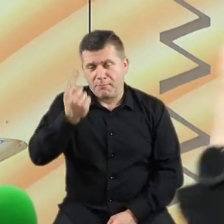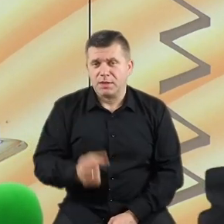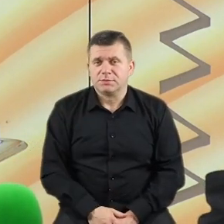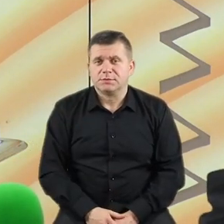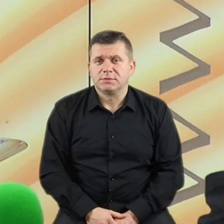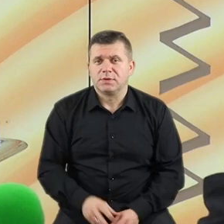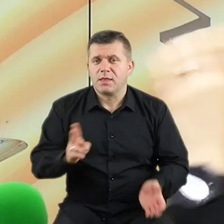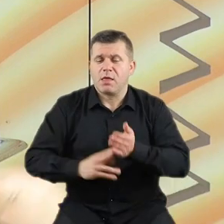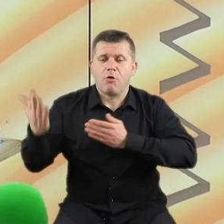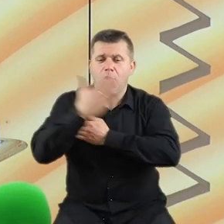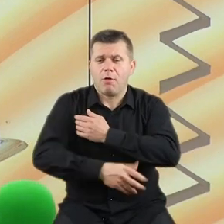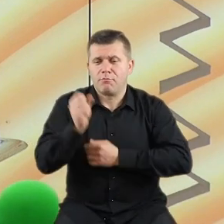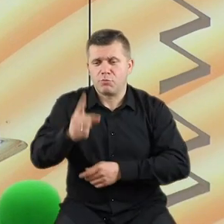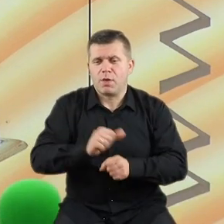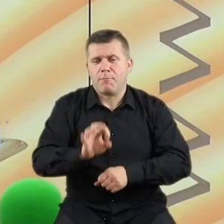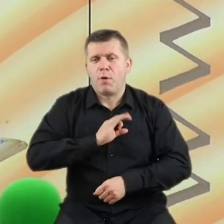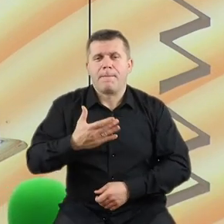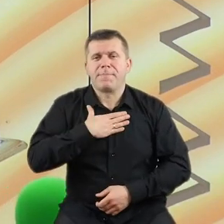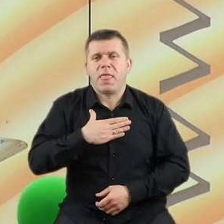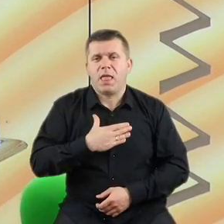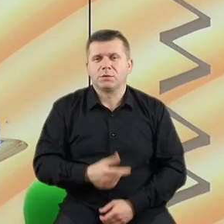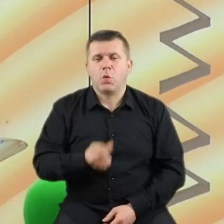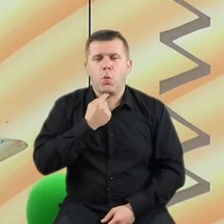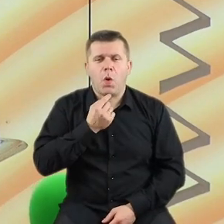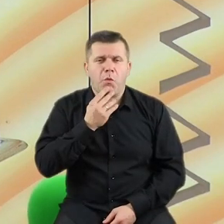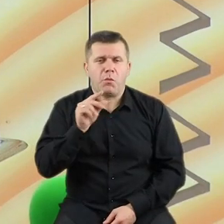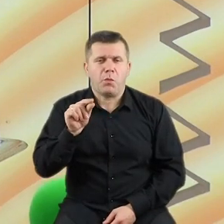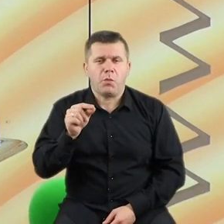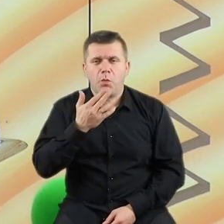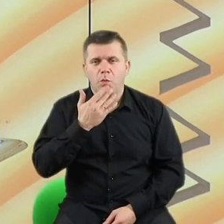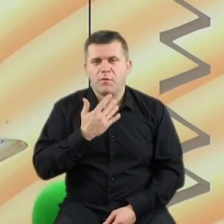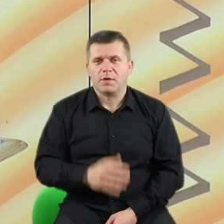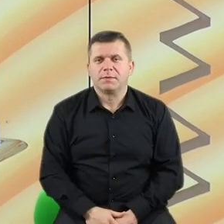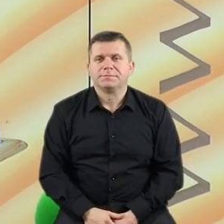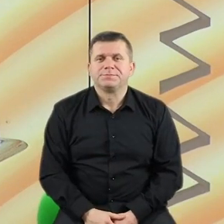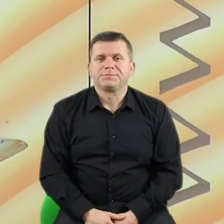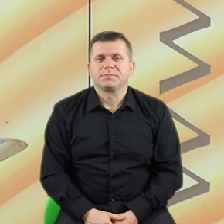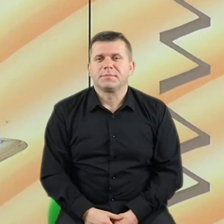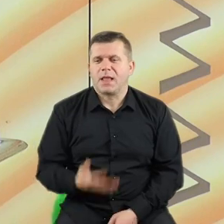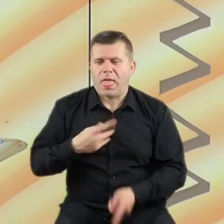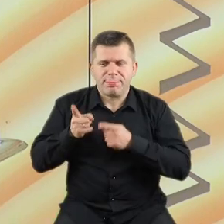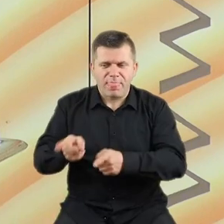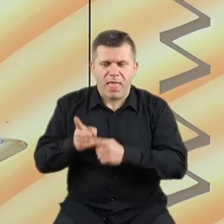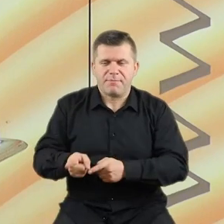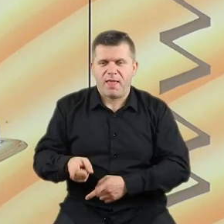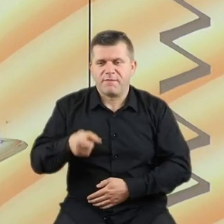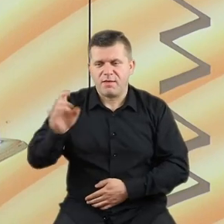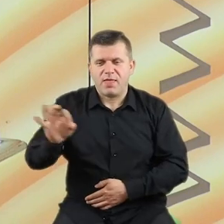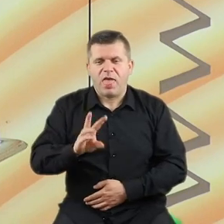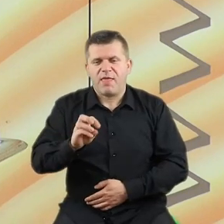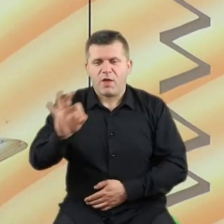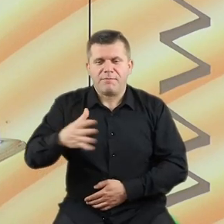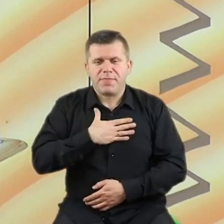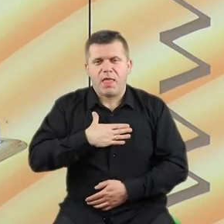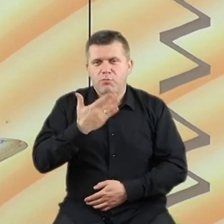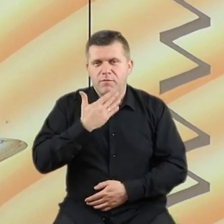i tam także na koniec występuje mój pies, który mówi takim głosem. I ja namówiłam Ewkę, żeby jej pies też mówił. Jej